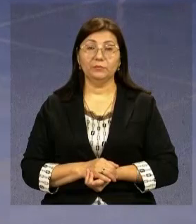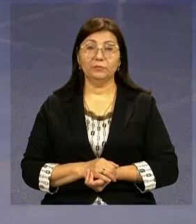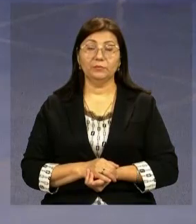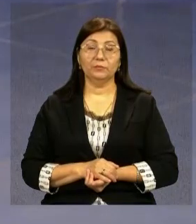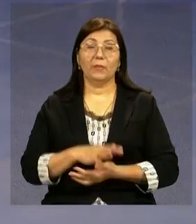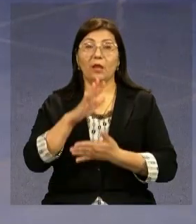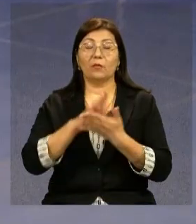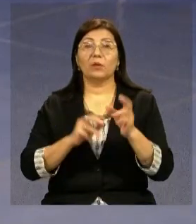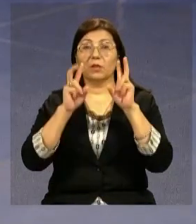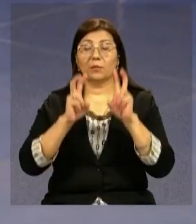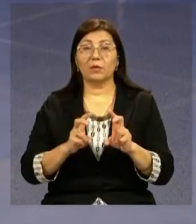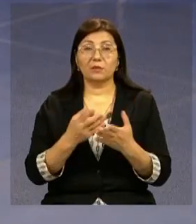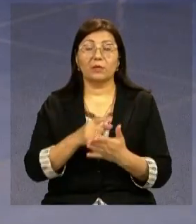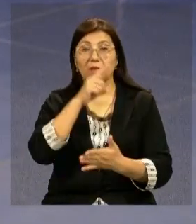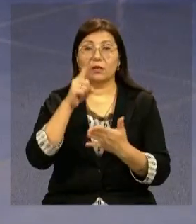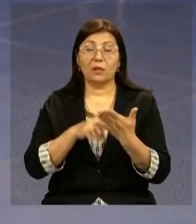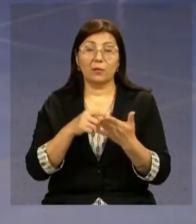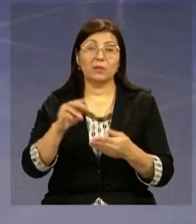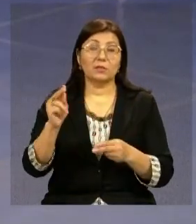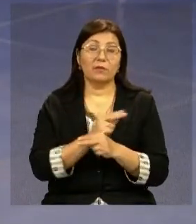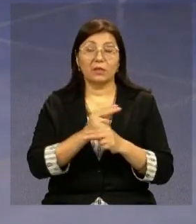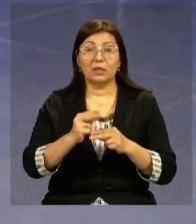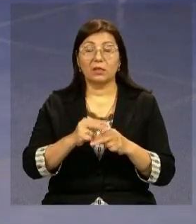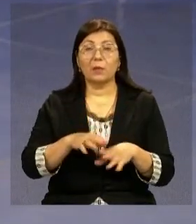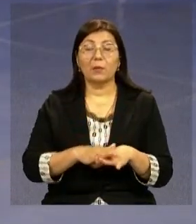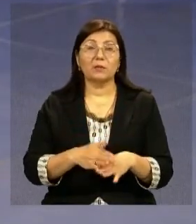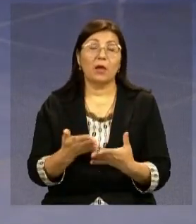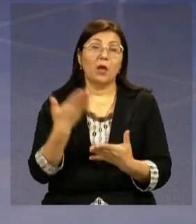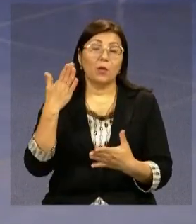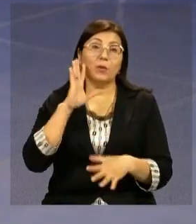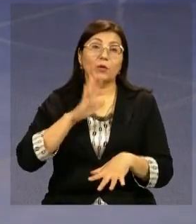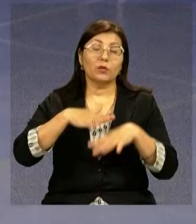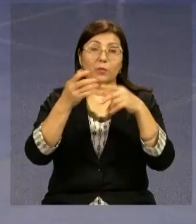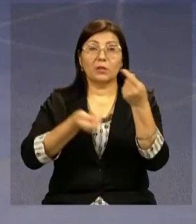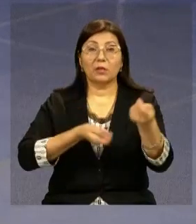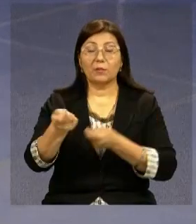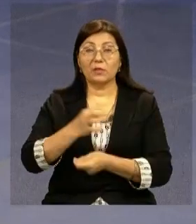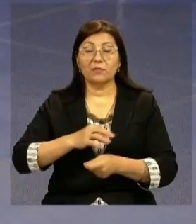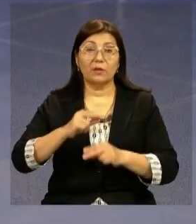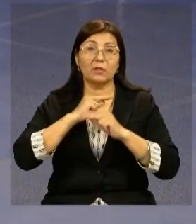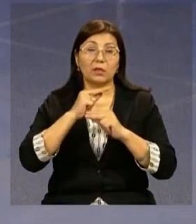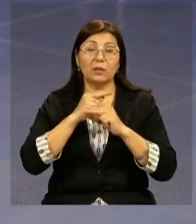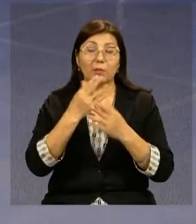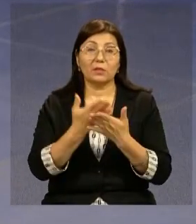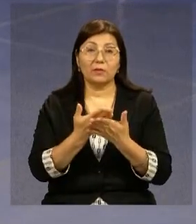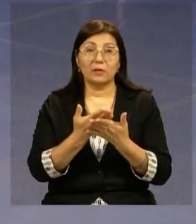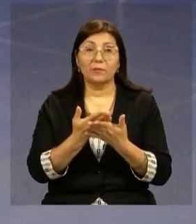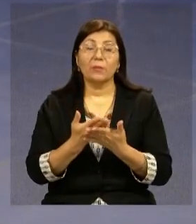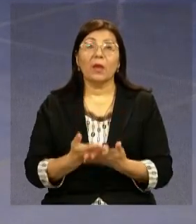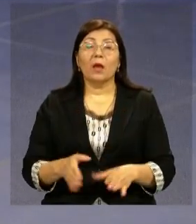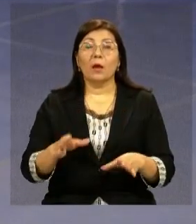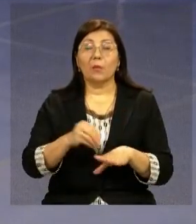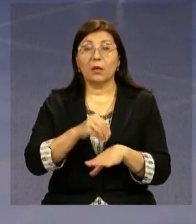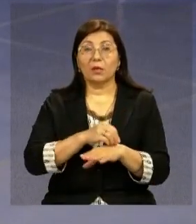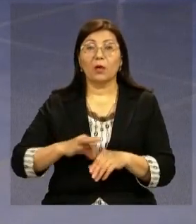И в продолжение темы вопросами ликвидации последствий минувшего паводка руководство региона уделяет самое пристальное внимание.